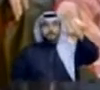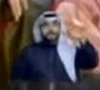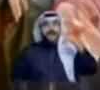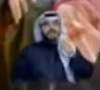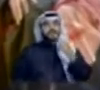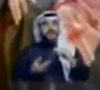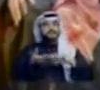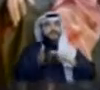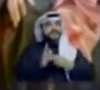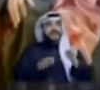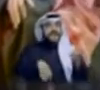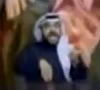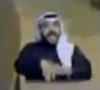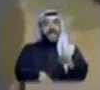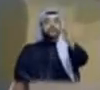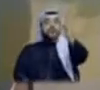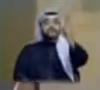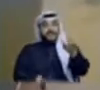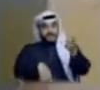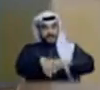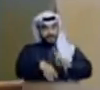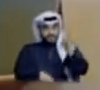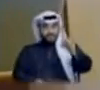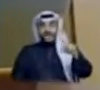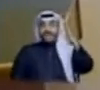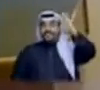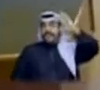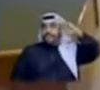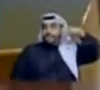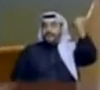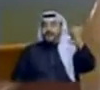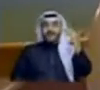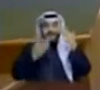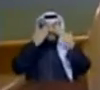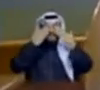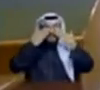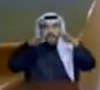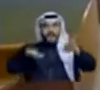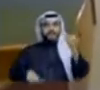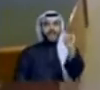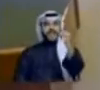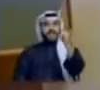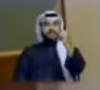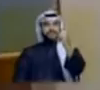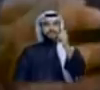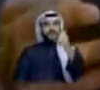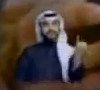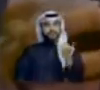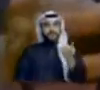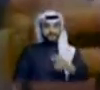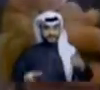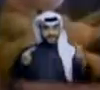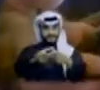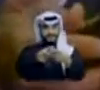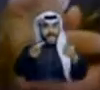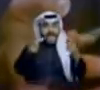للتنمية والسلام لأول مرة لتمكين المرأة العربية الكفيفة وإبراز دورها في الحياة بشكل عام.